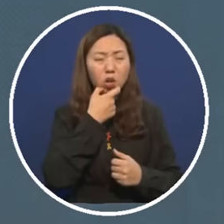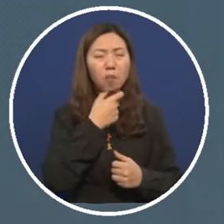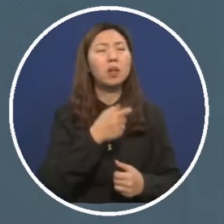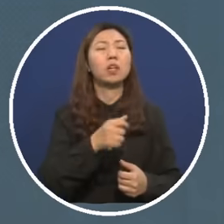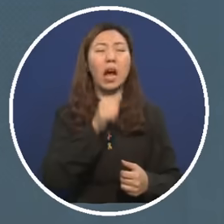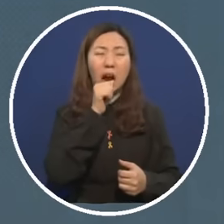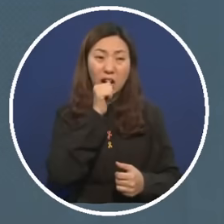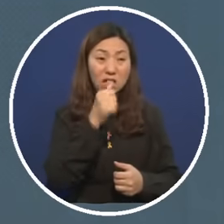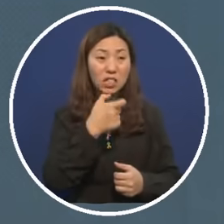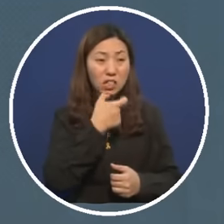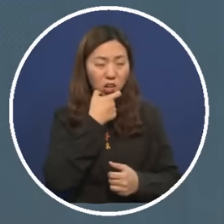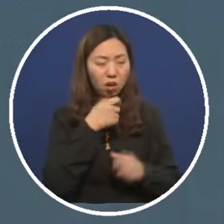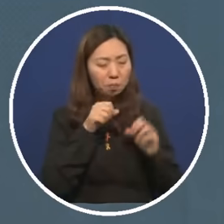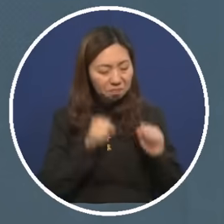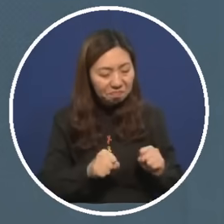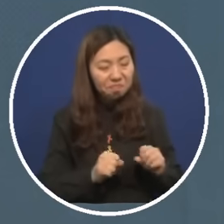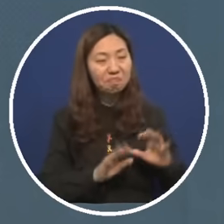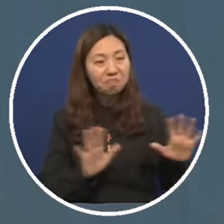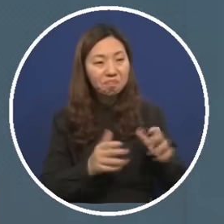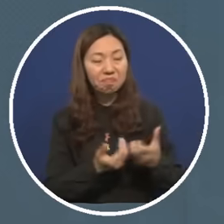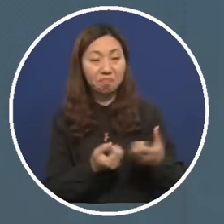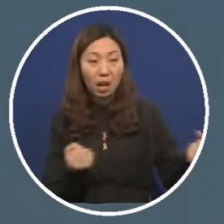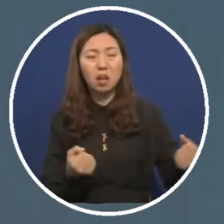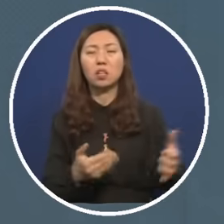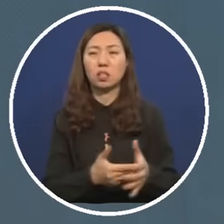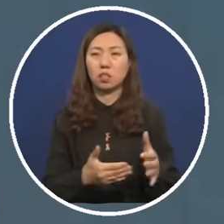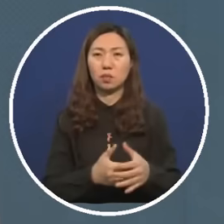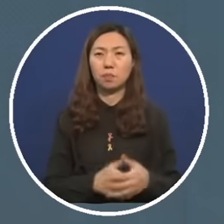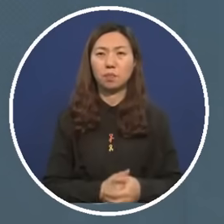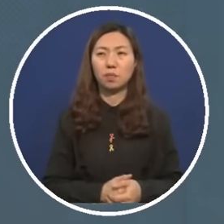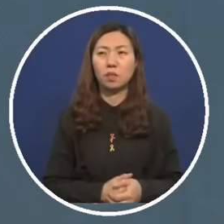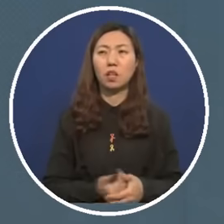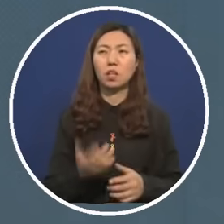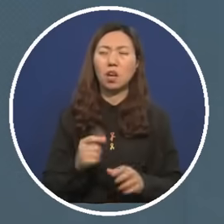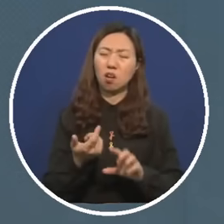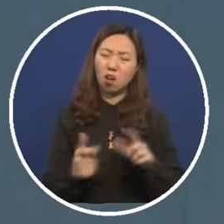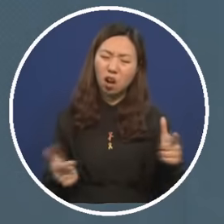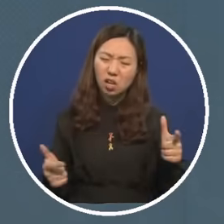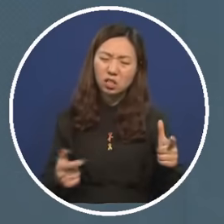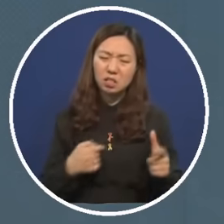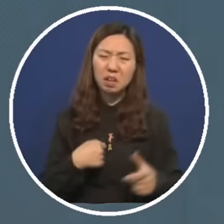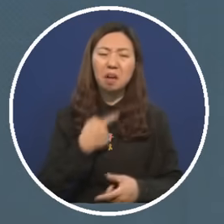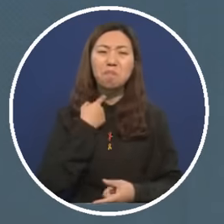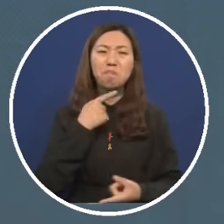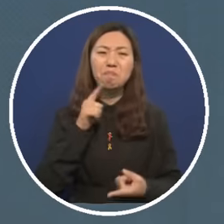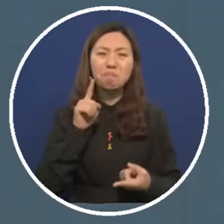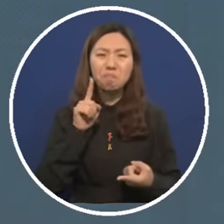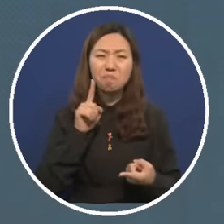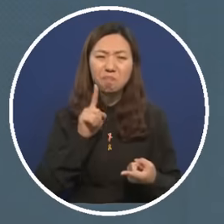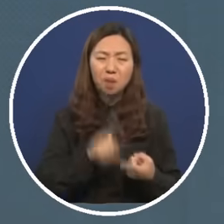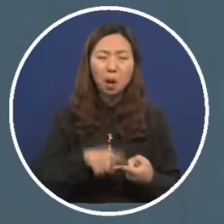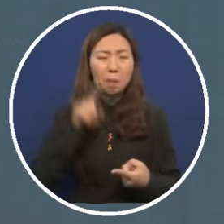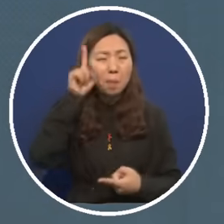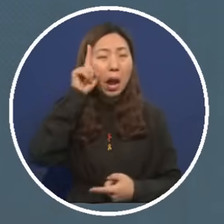돼요. 그러나 이제 여러 가지 이제 내가 원하는 만큼은 안 되지만은